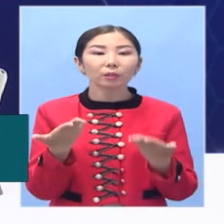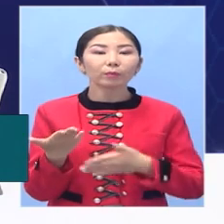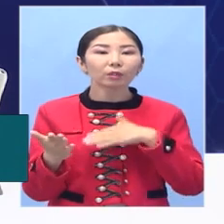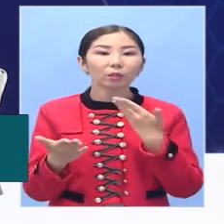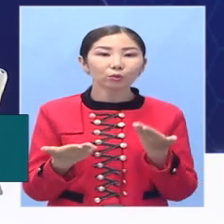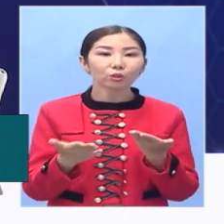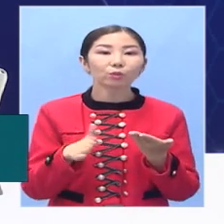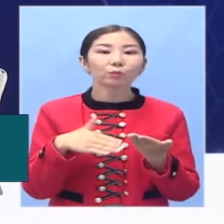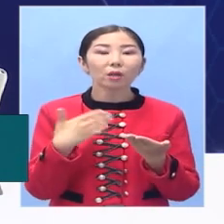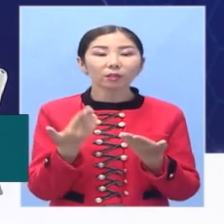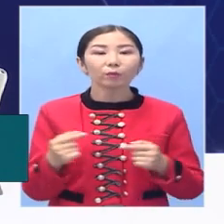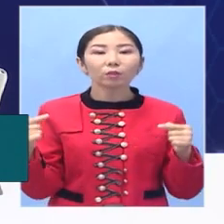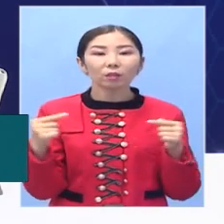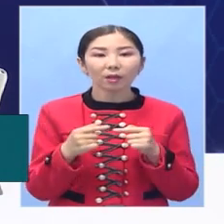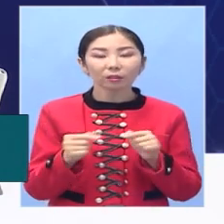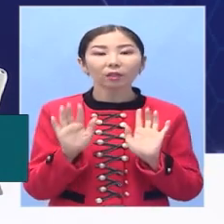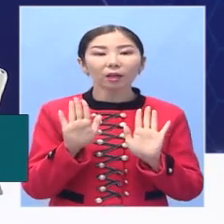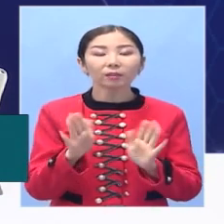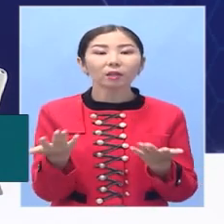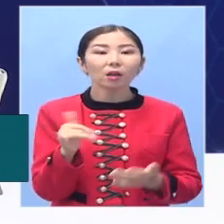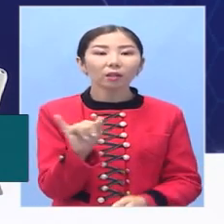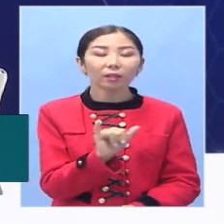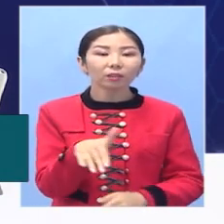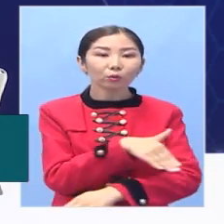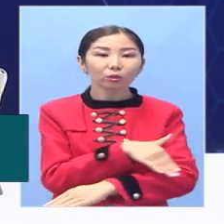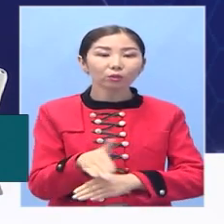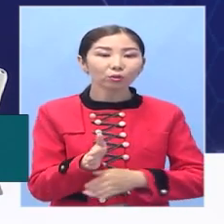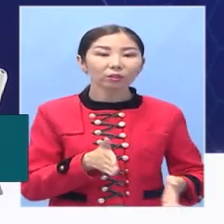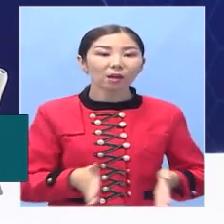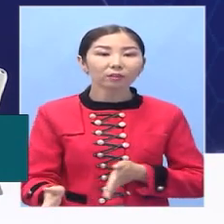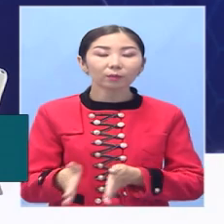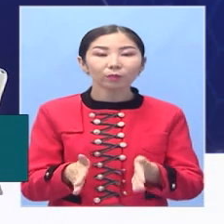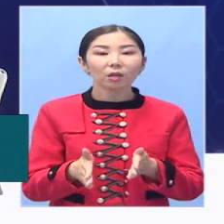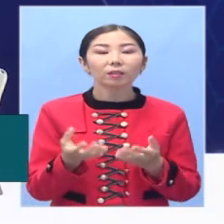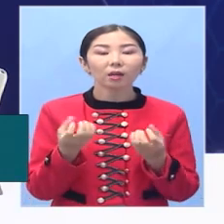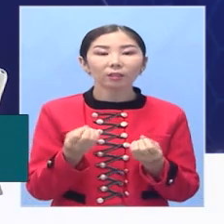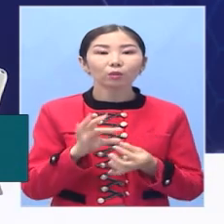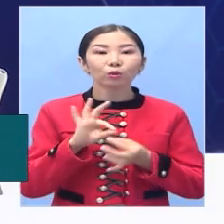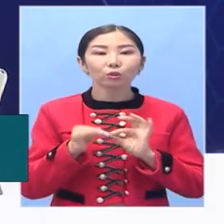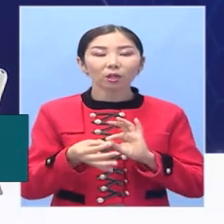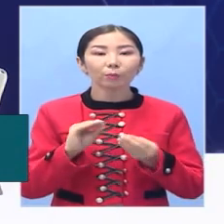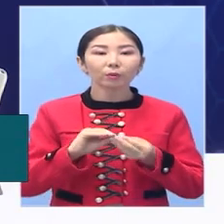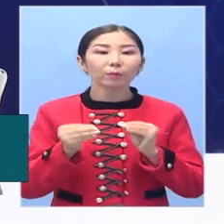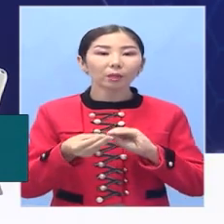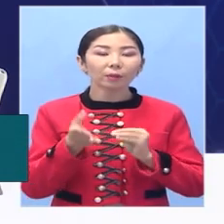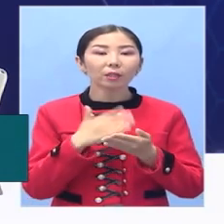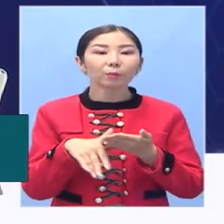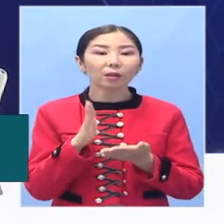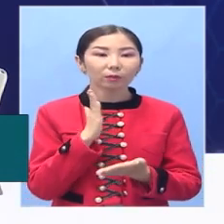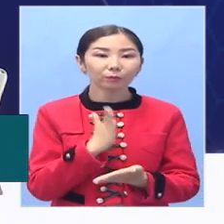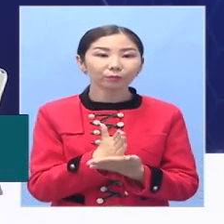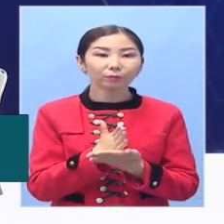секілді. Нақты қай көшенің жолдарында қазір енді әлде күрделі проблемалар қалыптасып отыр?